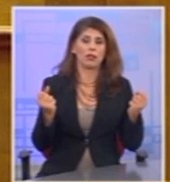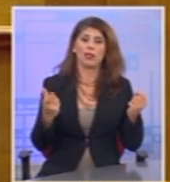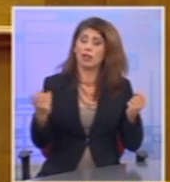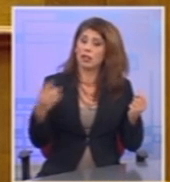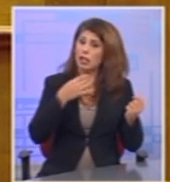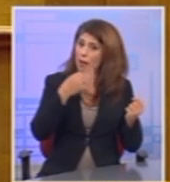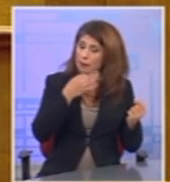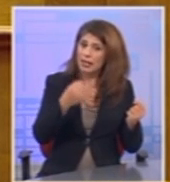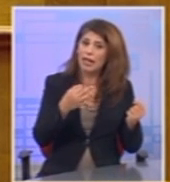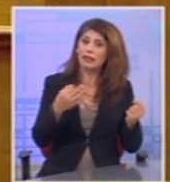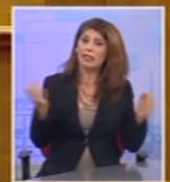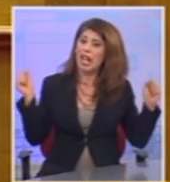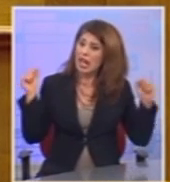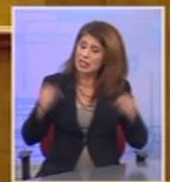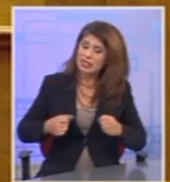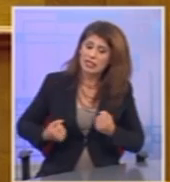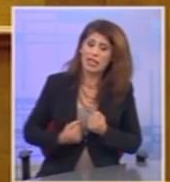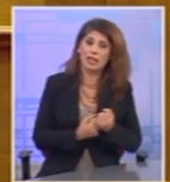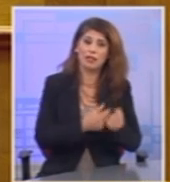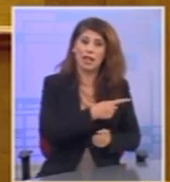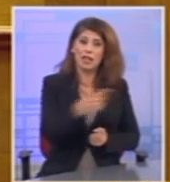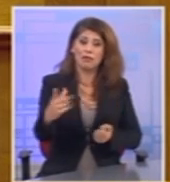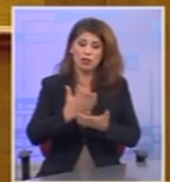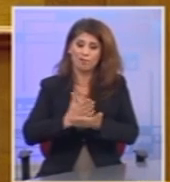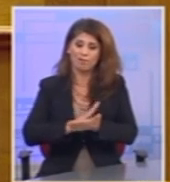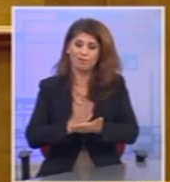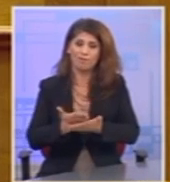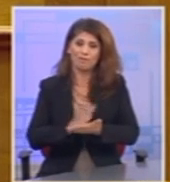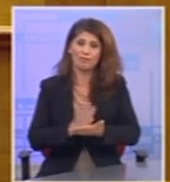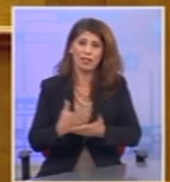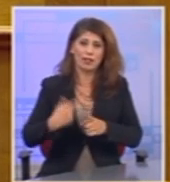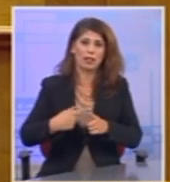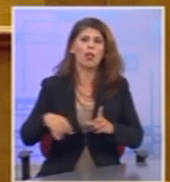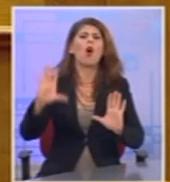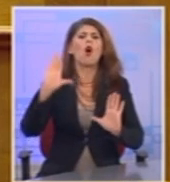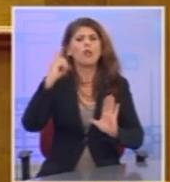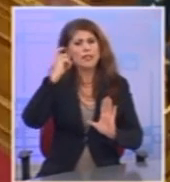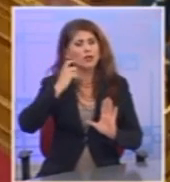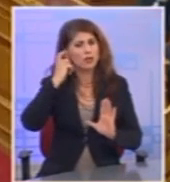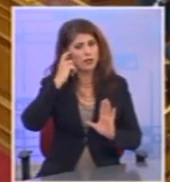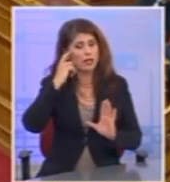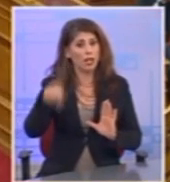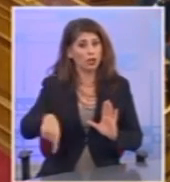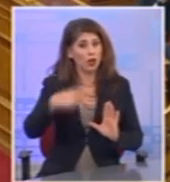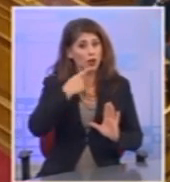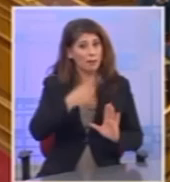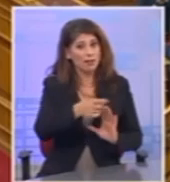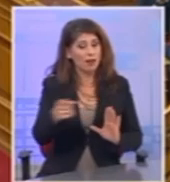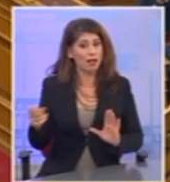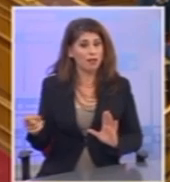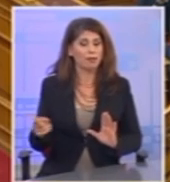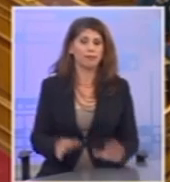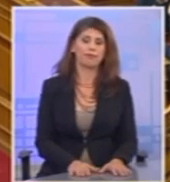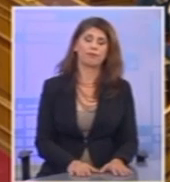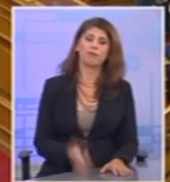μιλάτε για συνένεση. Εσείς που είχατε διχάσει την Ελλάδα, απερίσκεπτα, λέτε τώρα